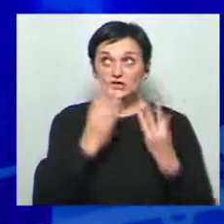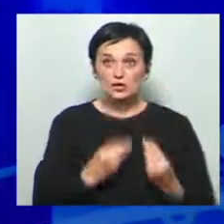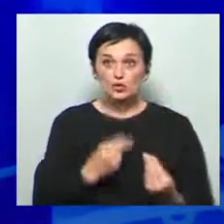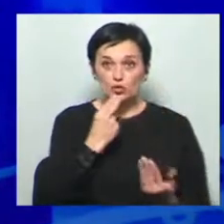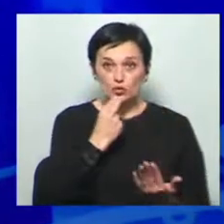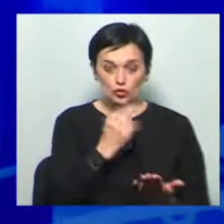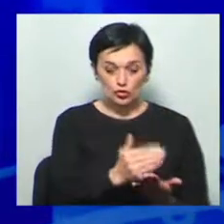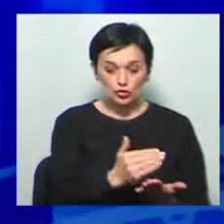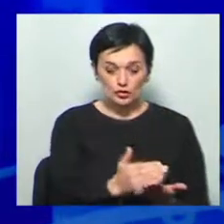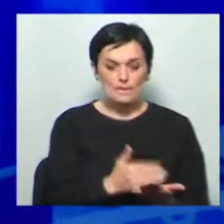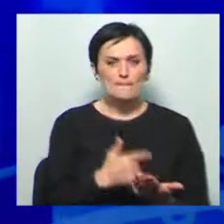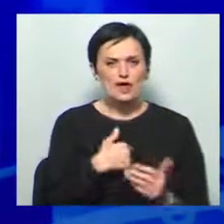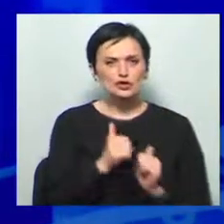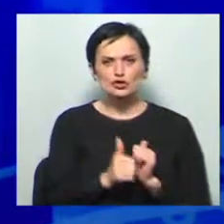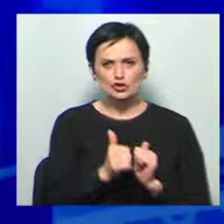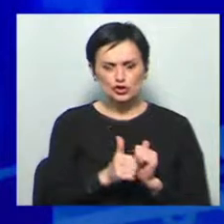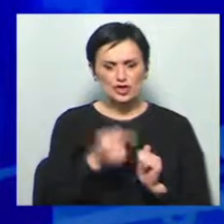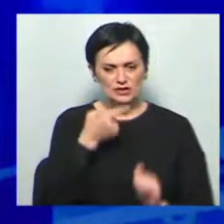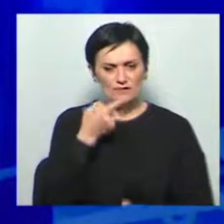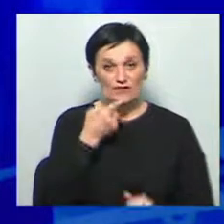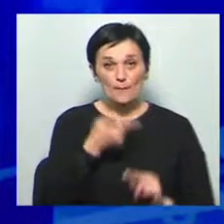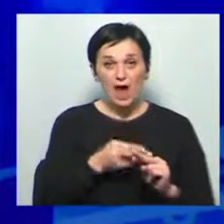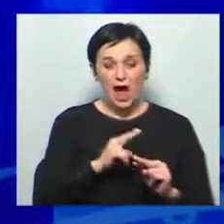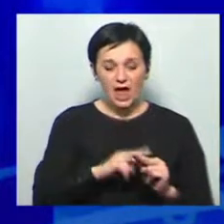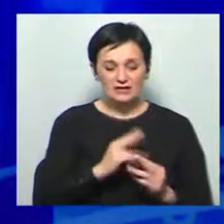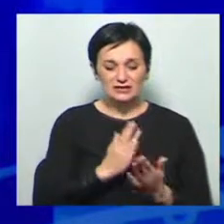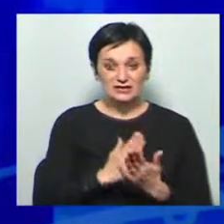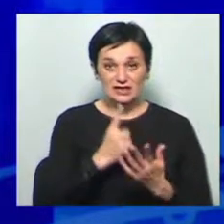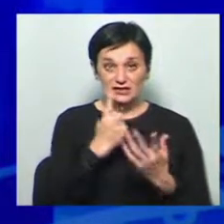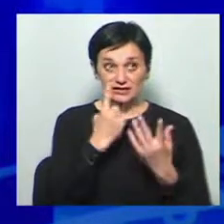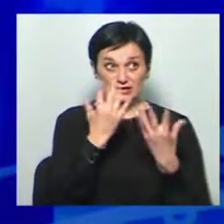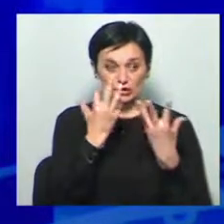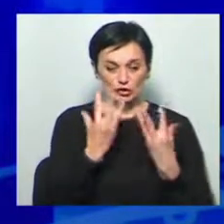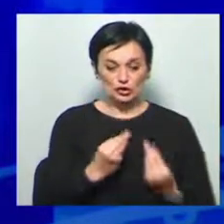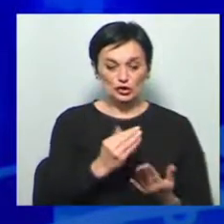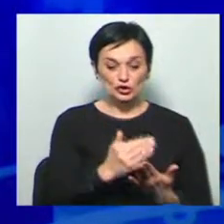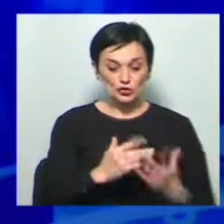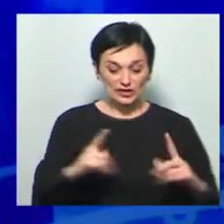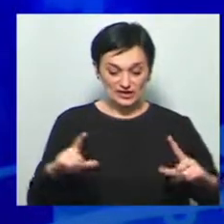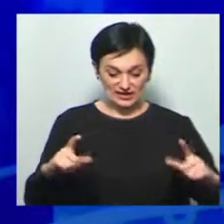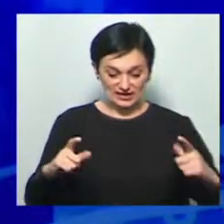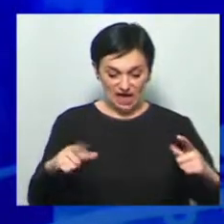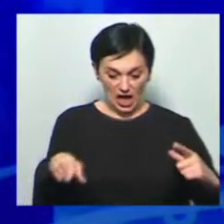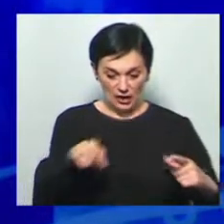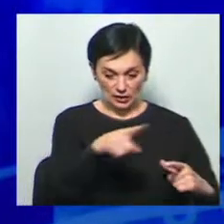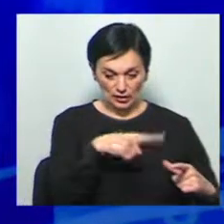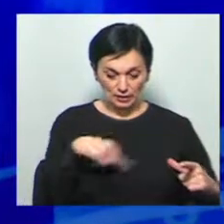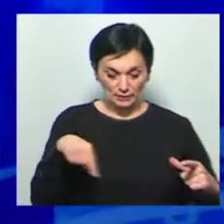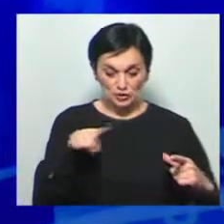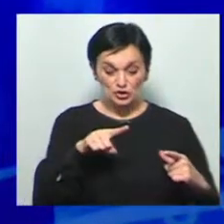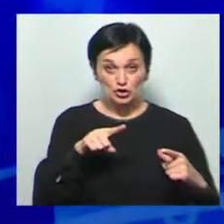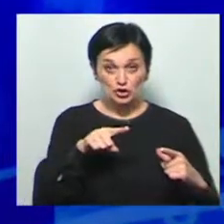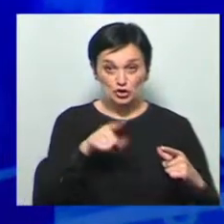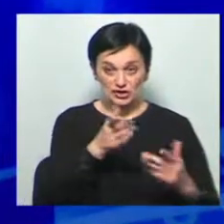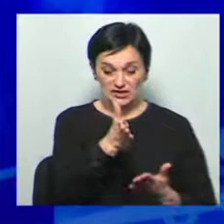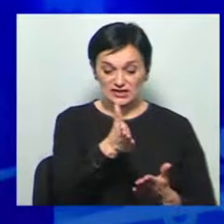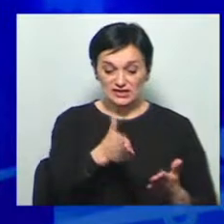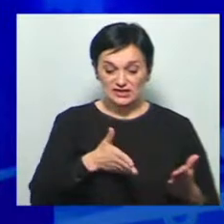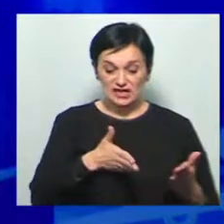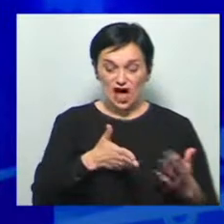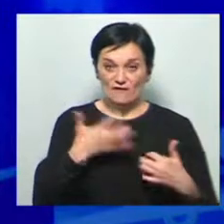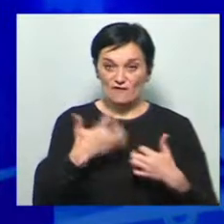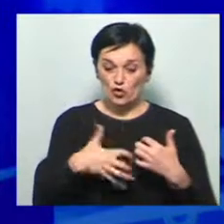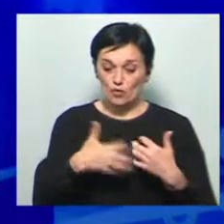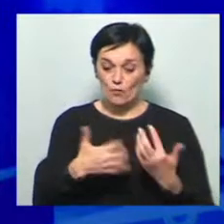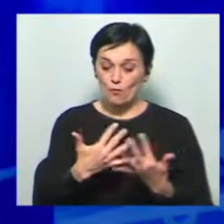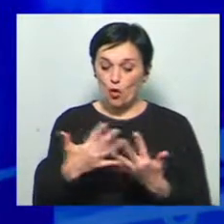და მე ხშირად ვამბობ ხოლმე, ეს არის პირობითად დღიური რაციონი თეფშზე, სადაც დღიური რაციონის ნახევარი არის